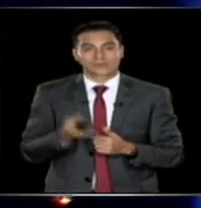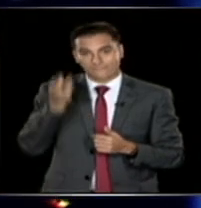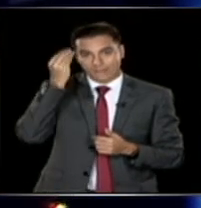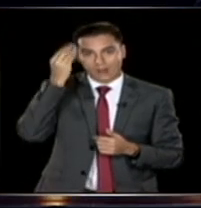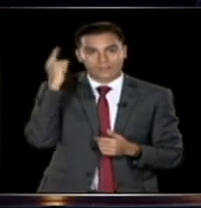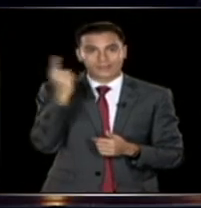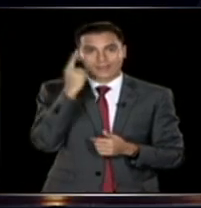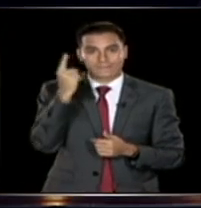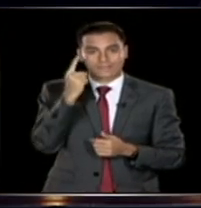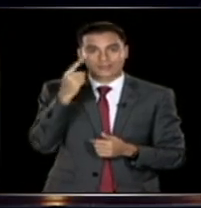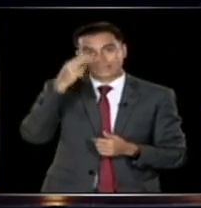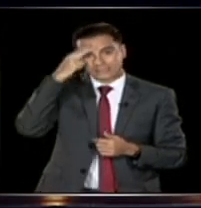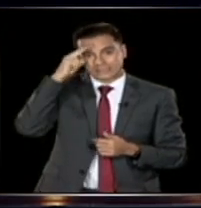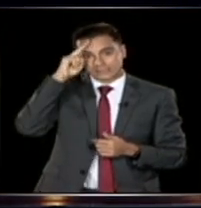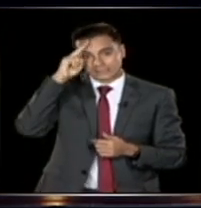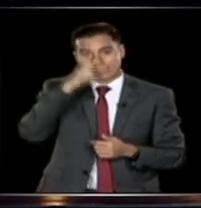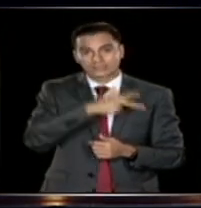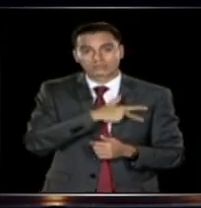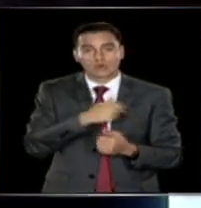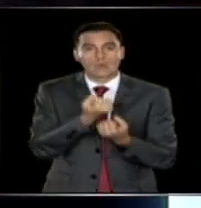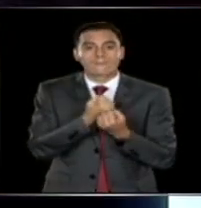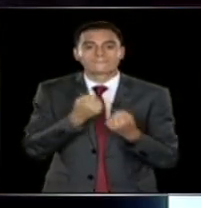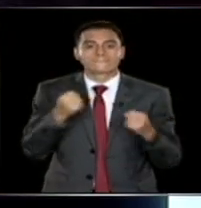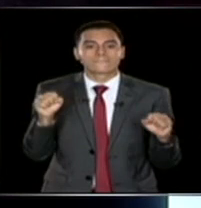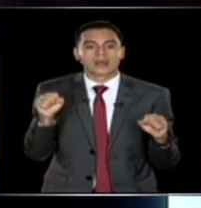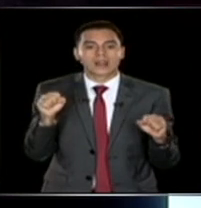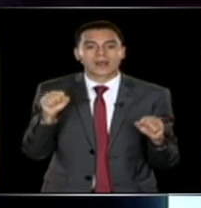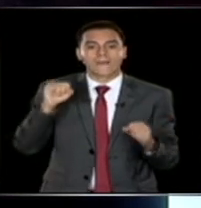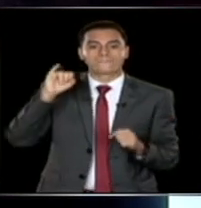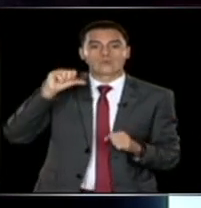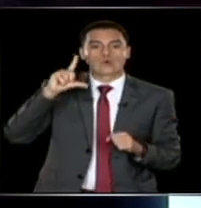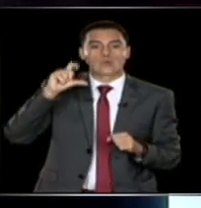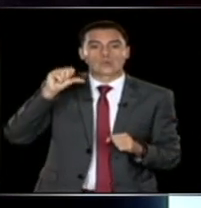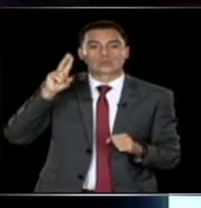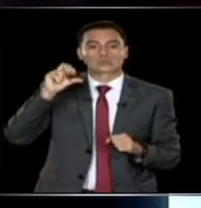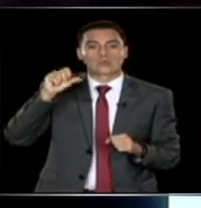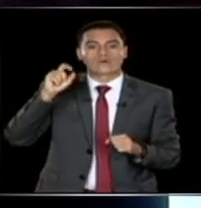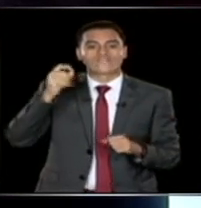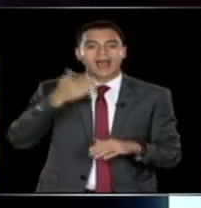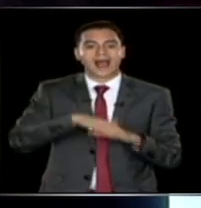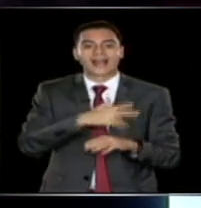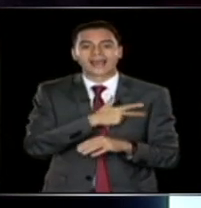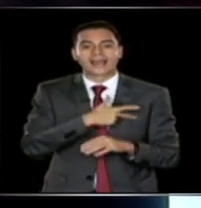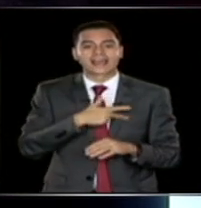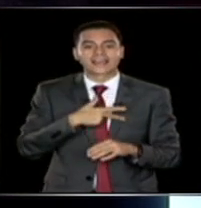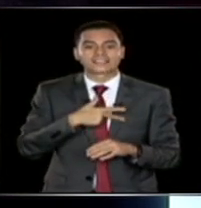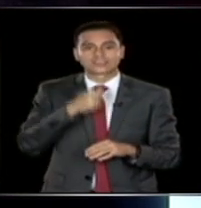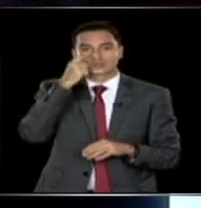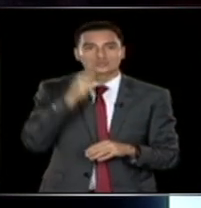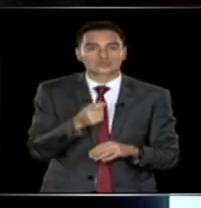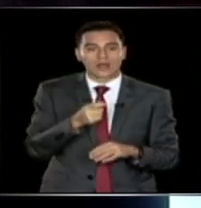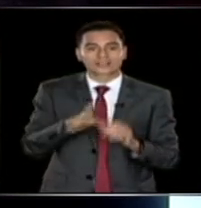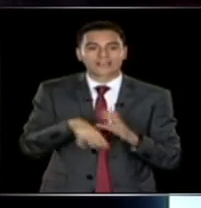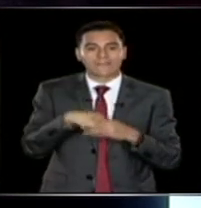معلومات عامة، سميت القنبلة مولوتوف على اسم فياتشيسلاف مولوتوف